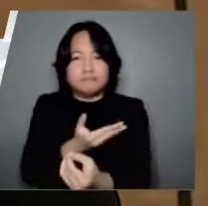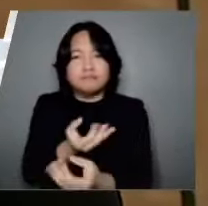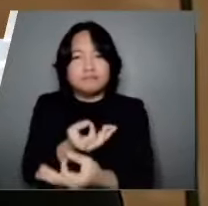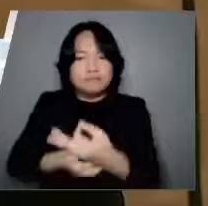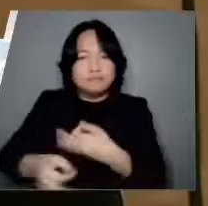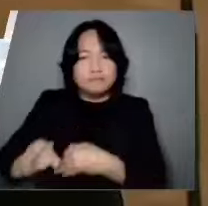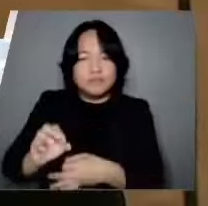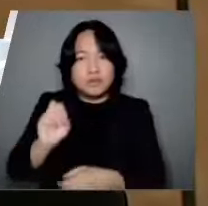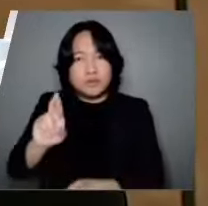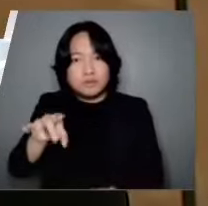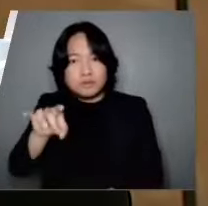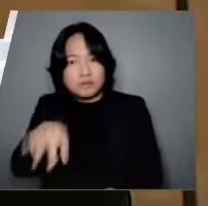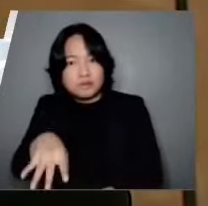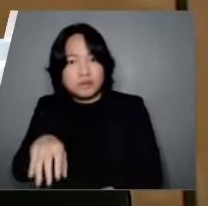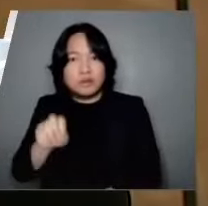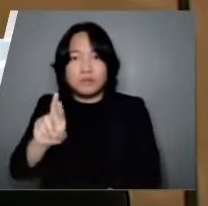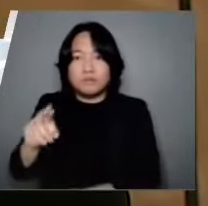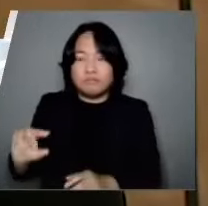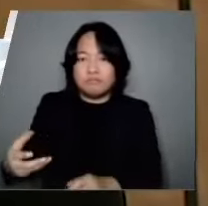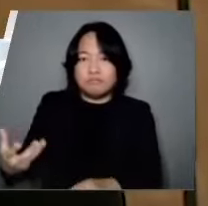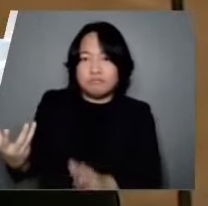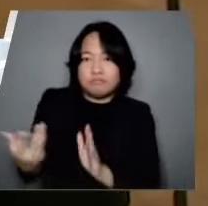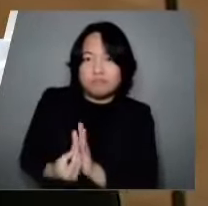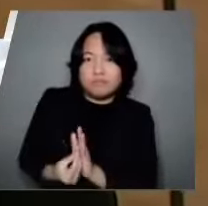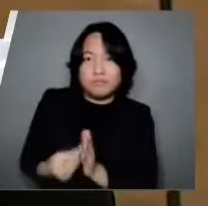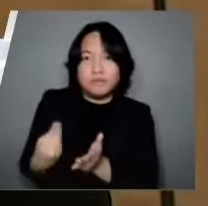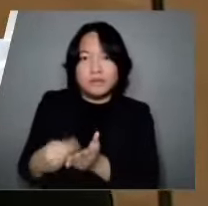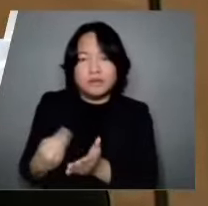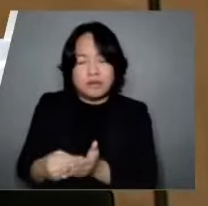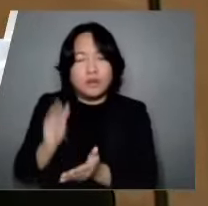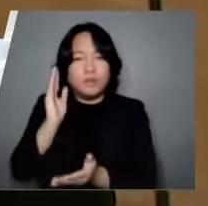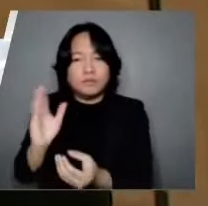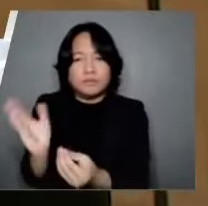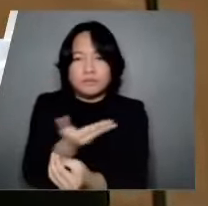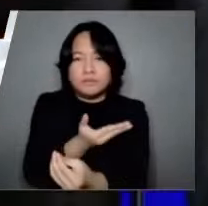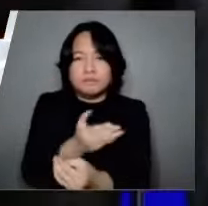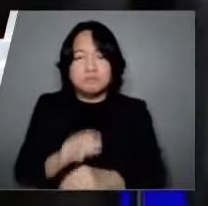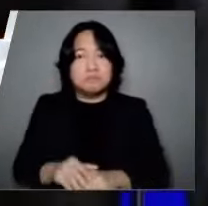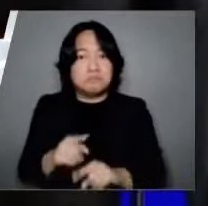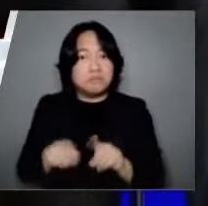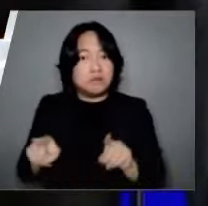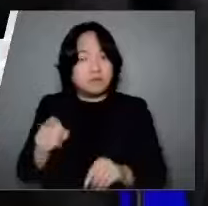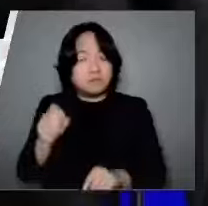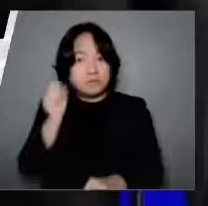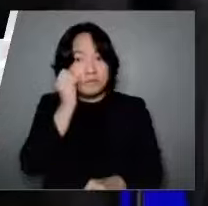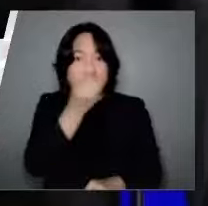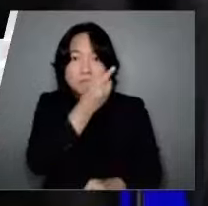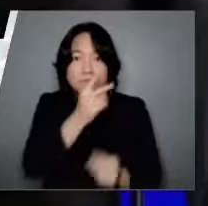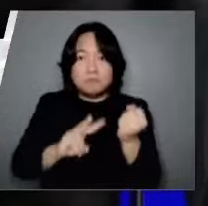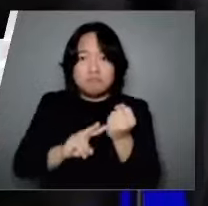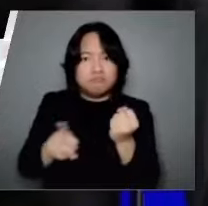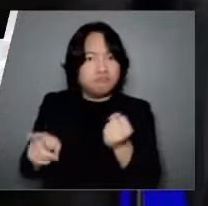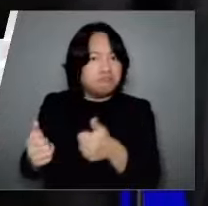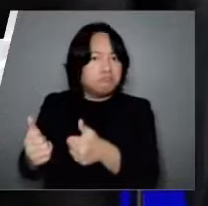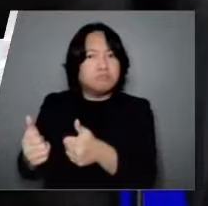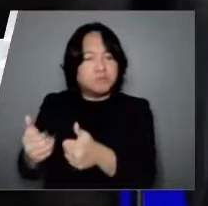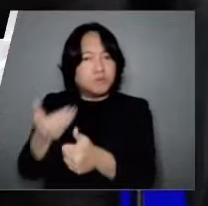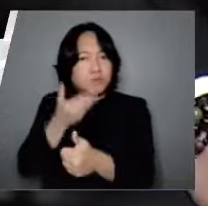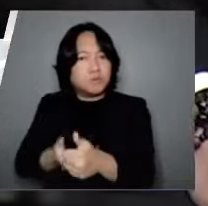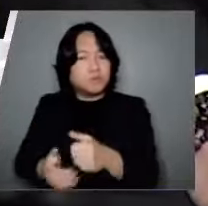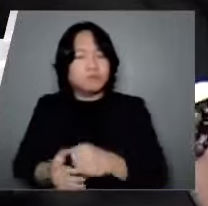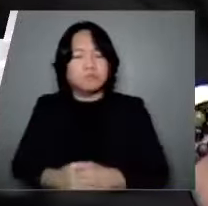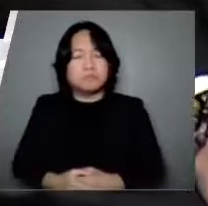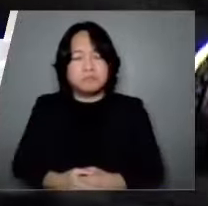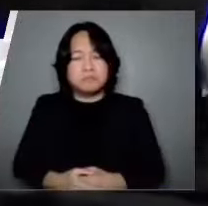marunong, o kurap, di ba? Tatanggalin ka talaga namin. Eh hindi naman ganun si Inday eh. Pakiramdam ng Pangulo'y swerte siya sa pagkakaroon ng